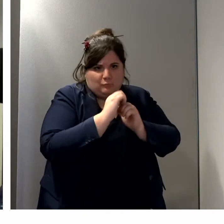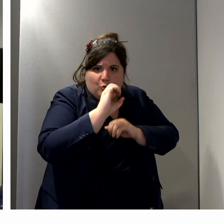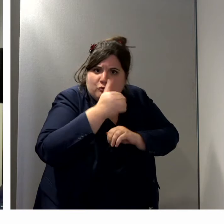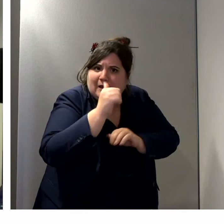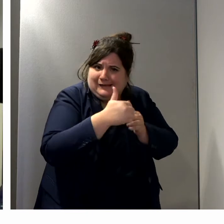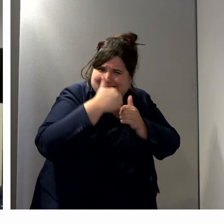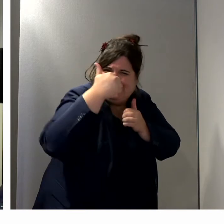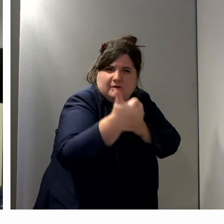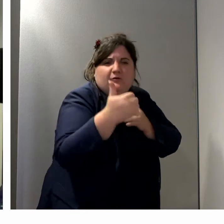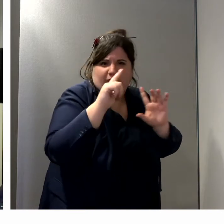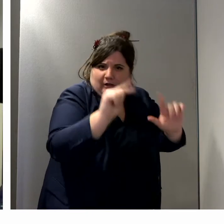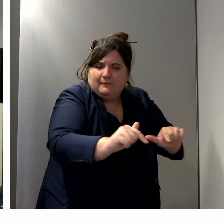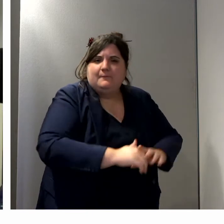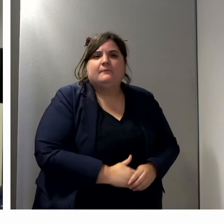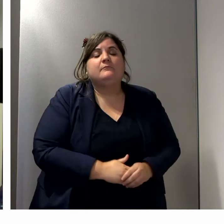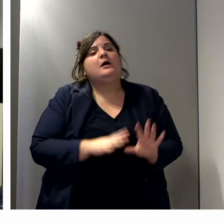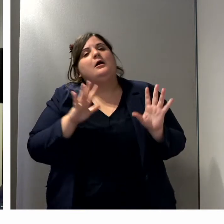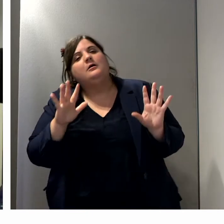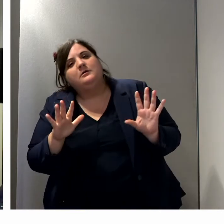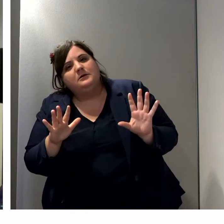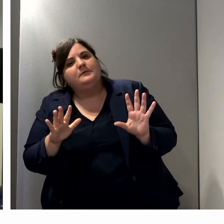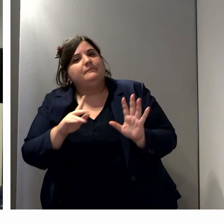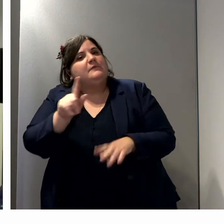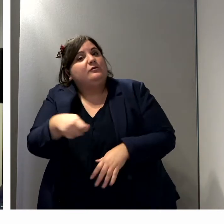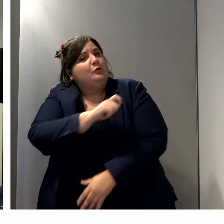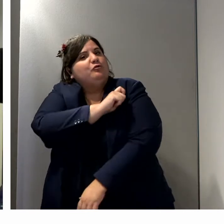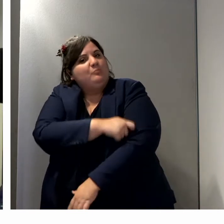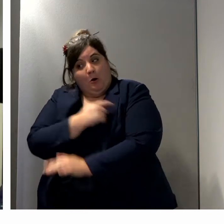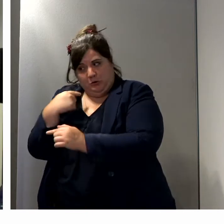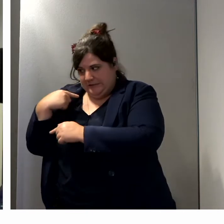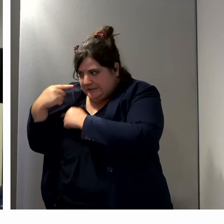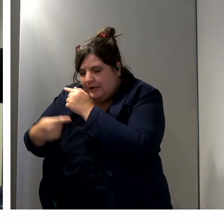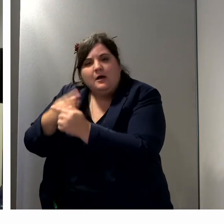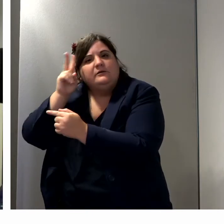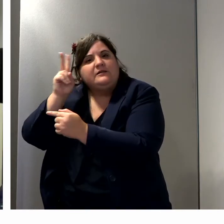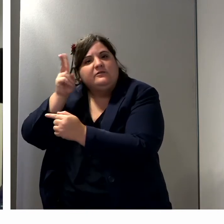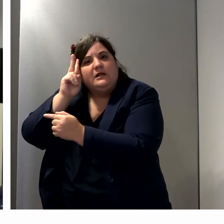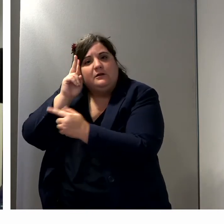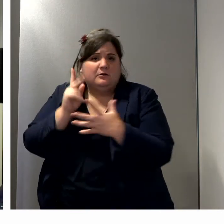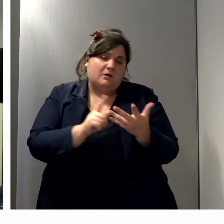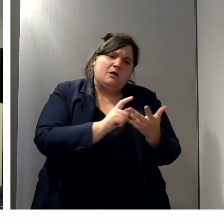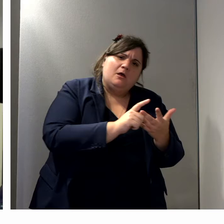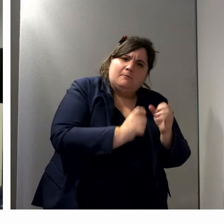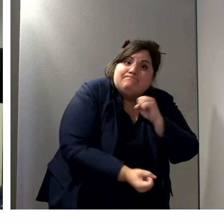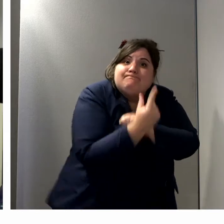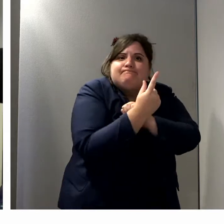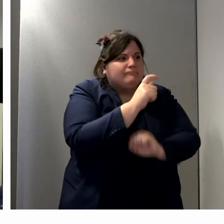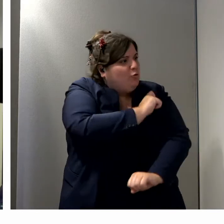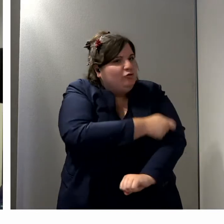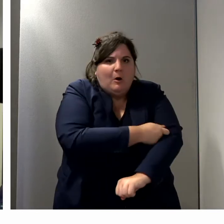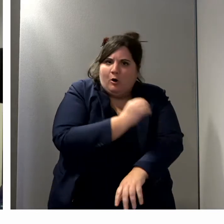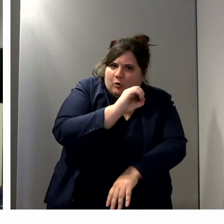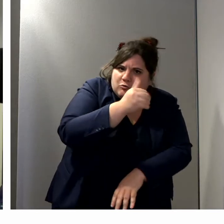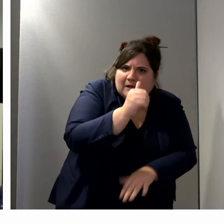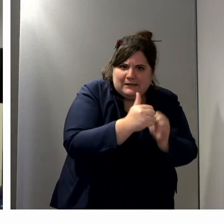toujours d'avoir, malgré tout, une passerelle entre le sport traditionnel et le sport digital. L'idée étant de